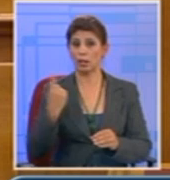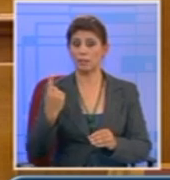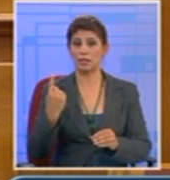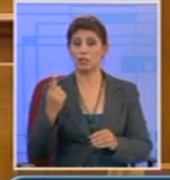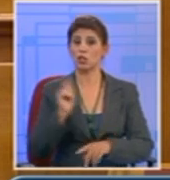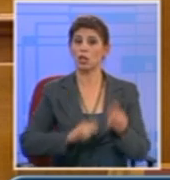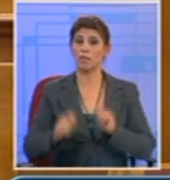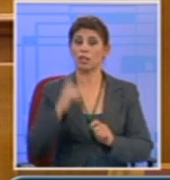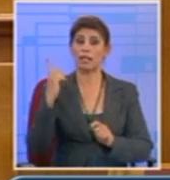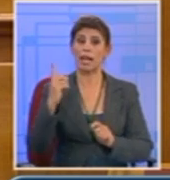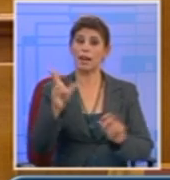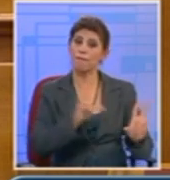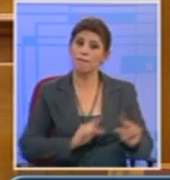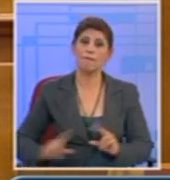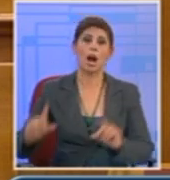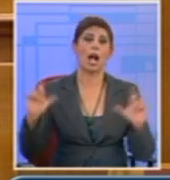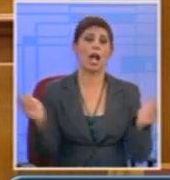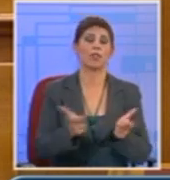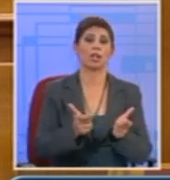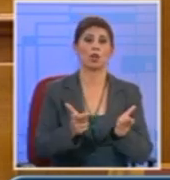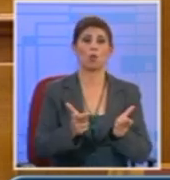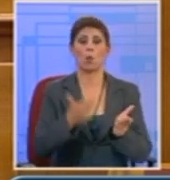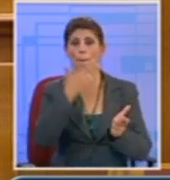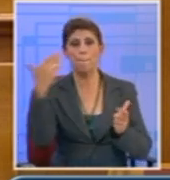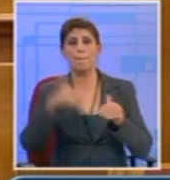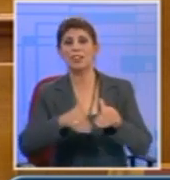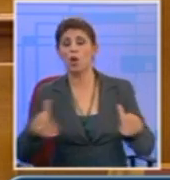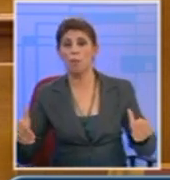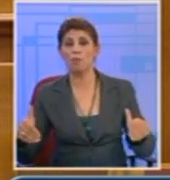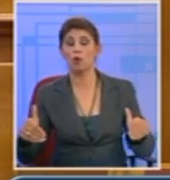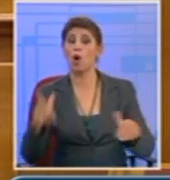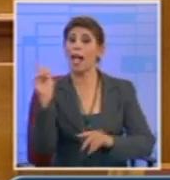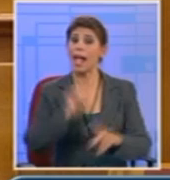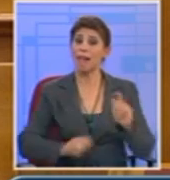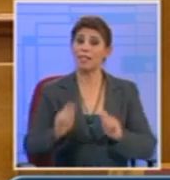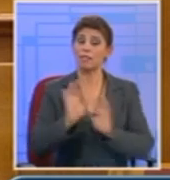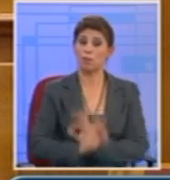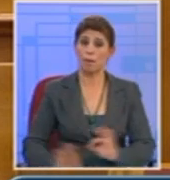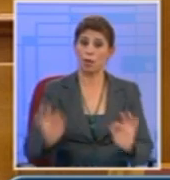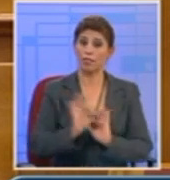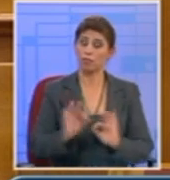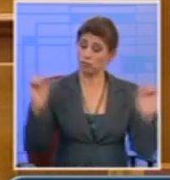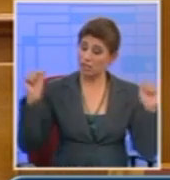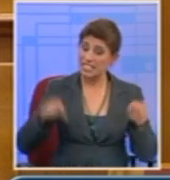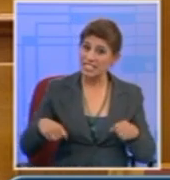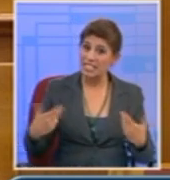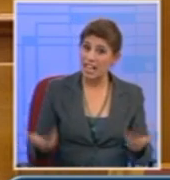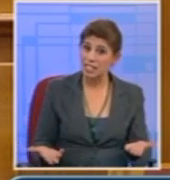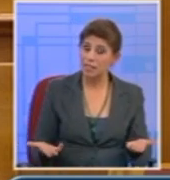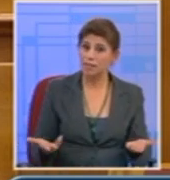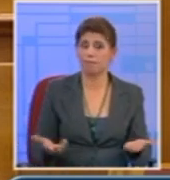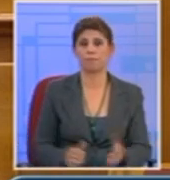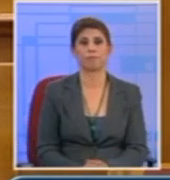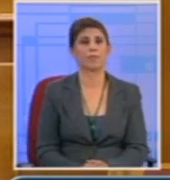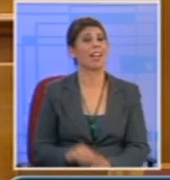διαμόρφωση ενός ενιαίου εθνικού μετ όπου διαμόρφωσε τις προϋποθέσεις της συναίνεσης